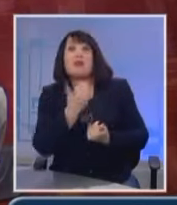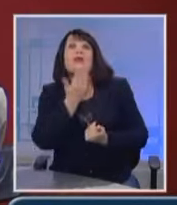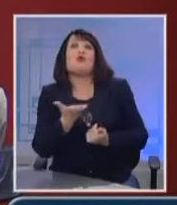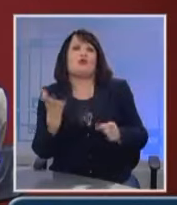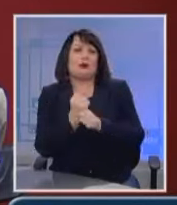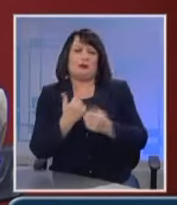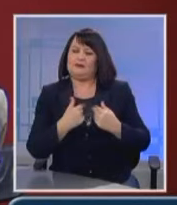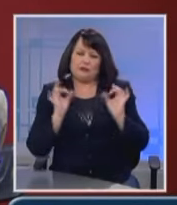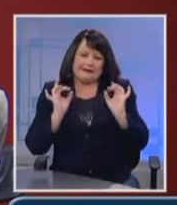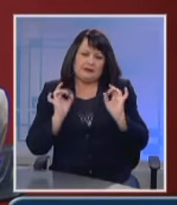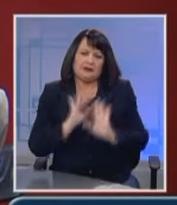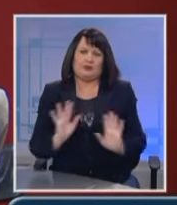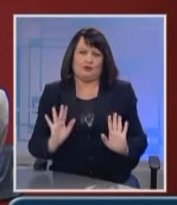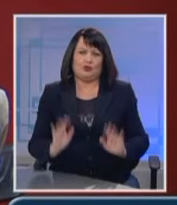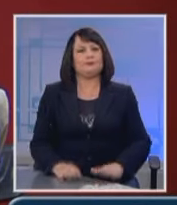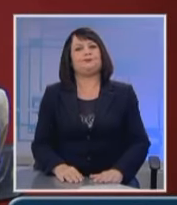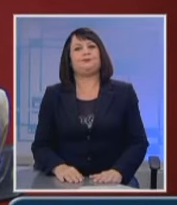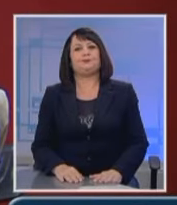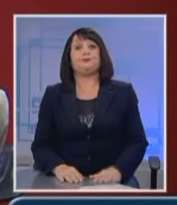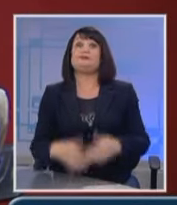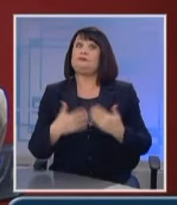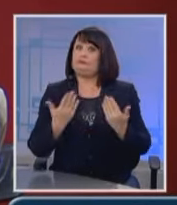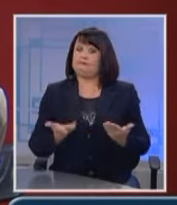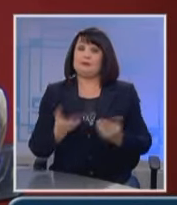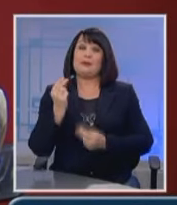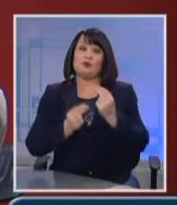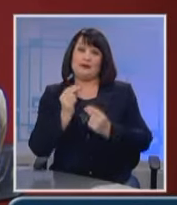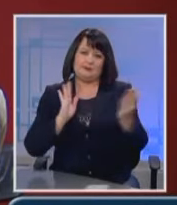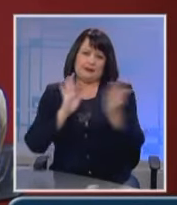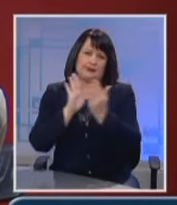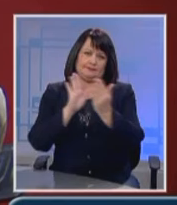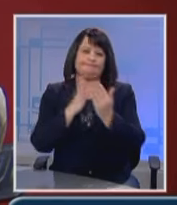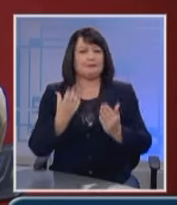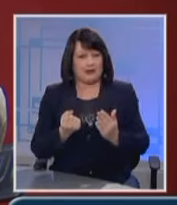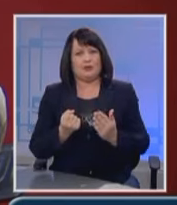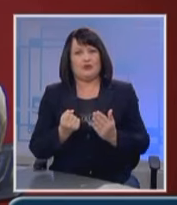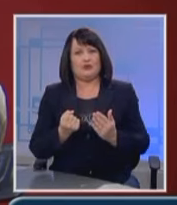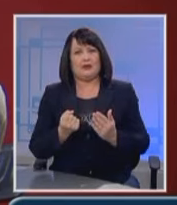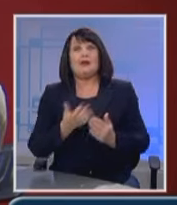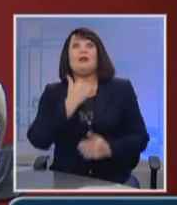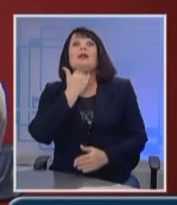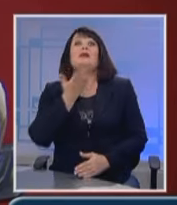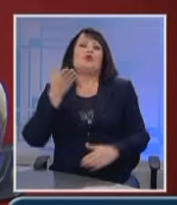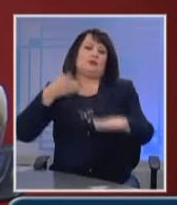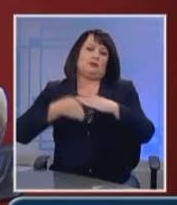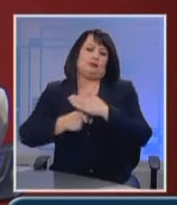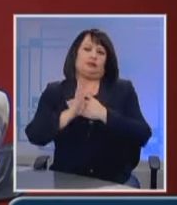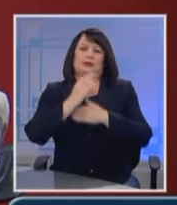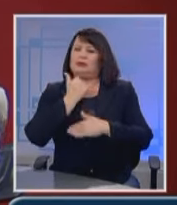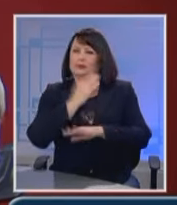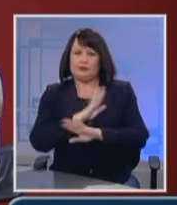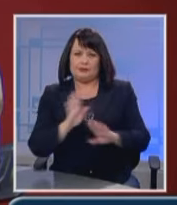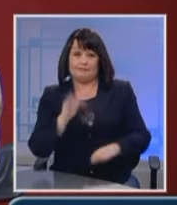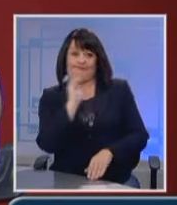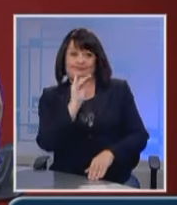γίνει πραγματικότητα. Ωστόσο, τα προβλήματα που αντιμετωπίζουμε πλέον δεν μπορούμε να τα ξεπεράσουμε.